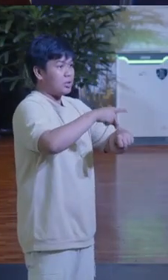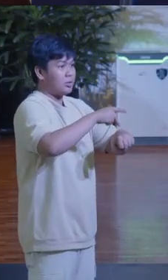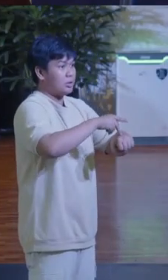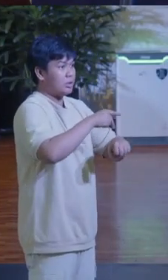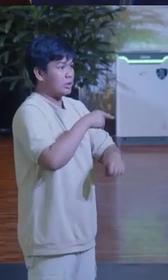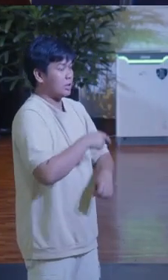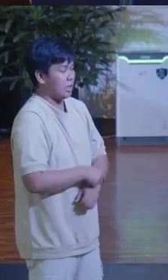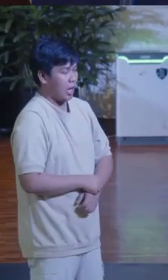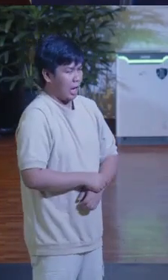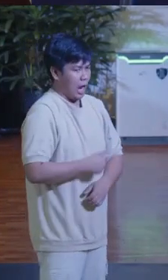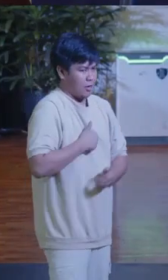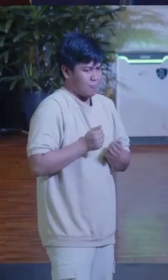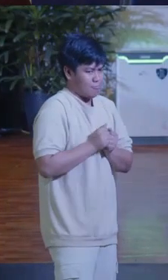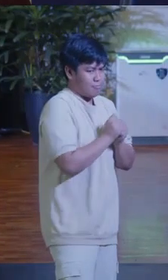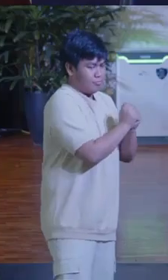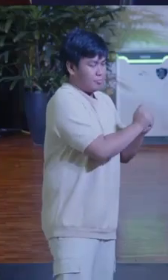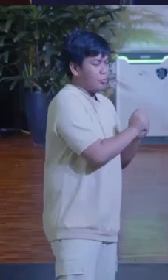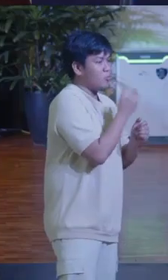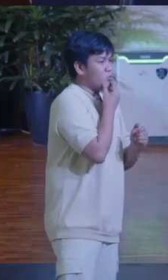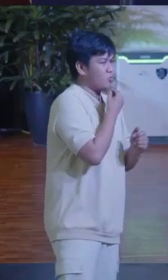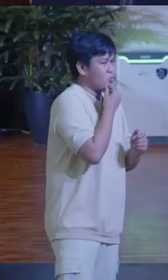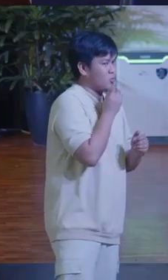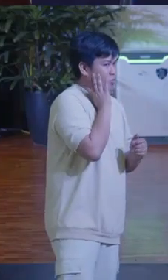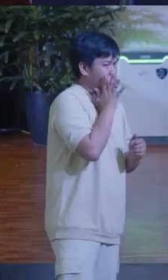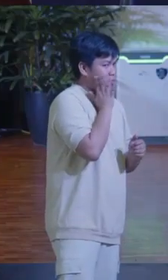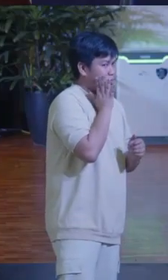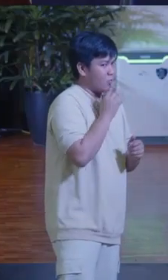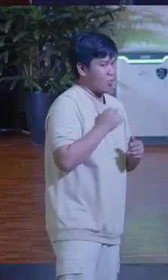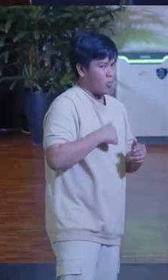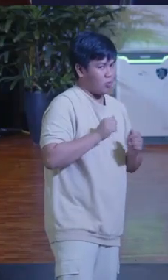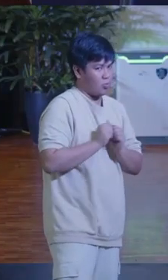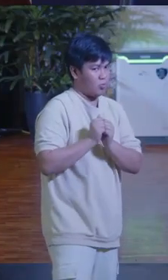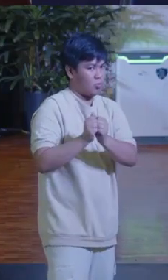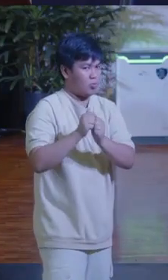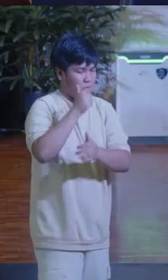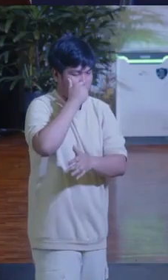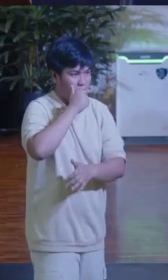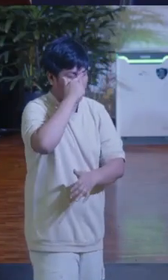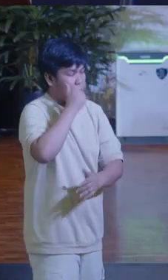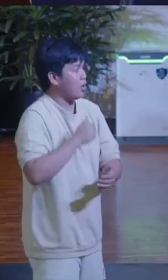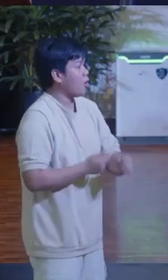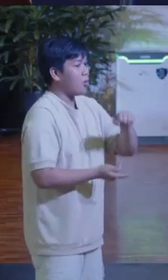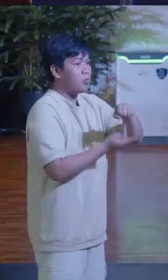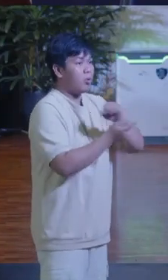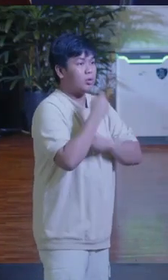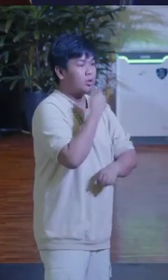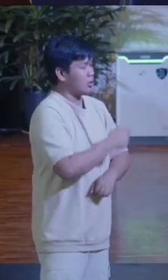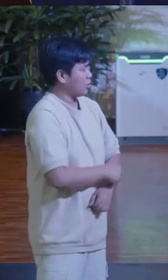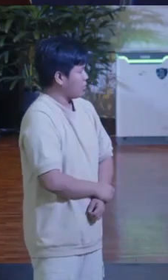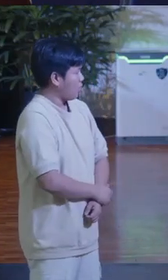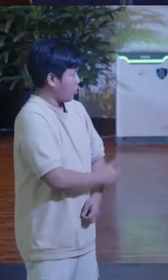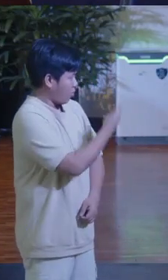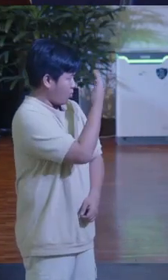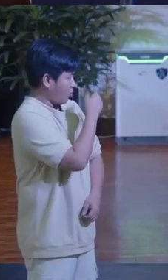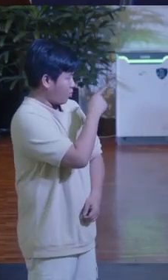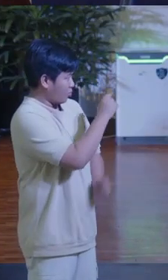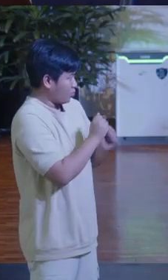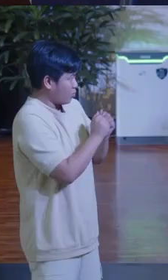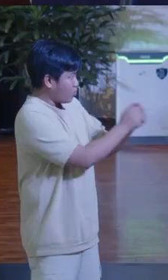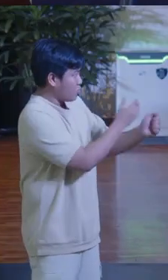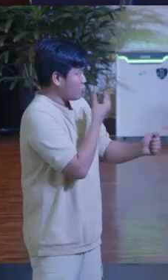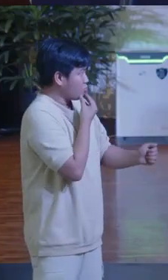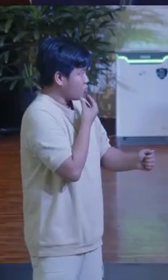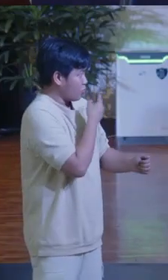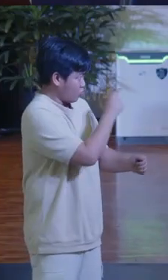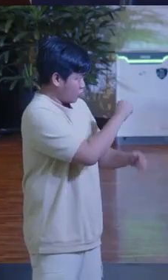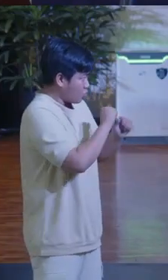Wala nang ganon sa Gospel of Grace. So mahalaga na tularan natin ang